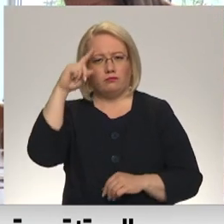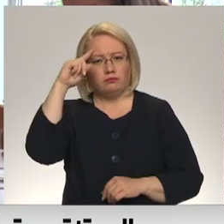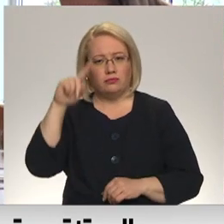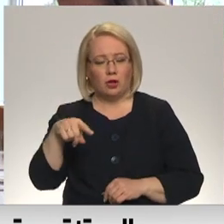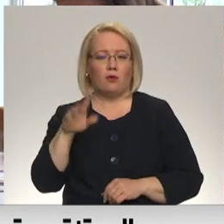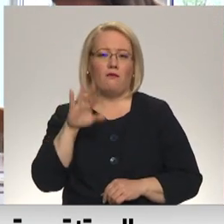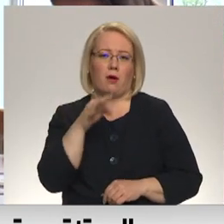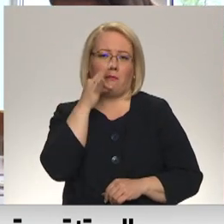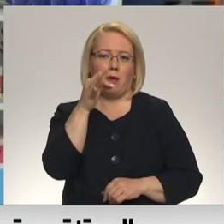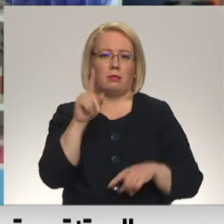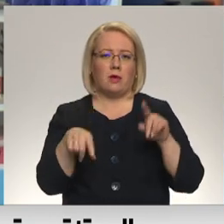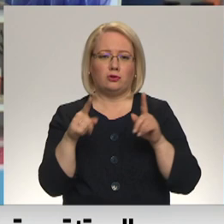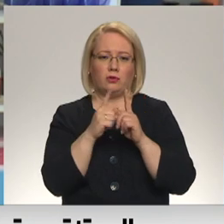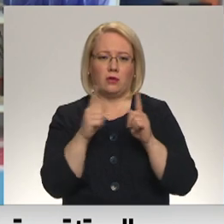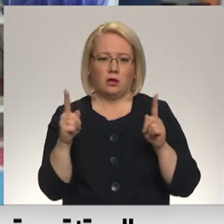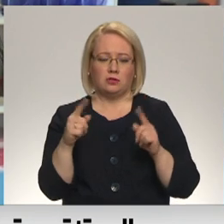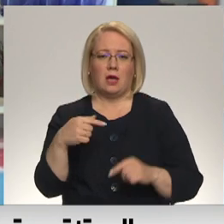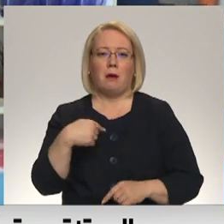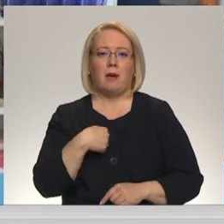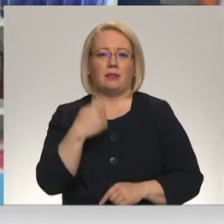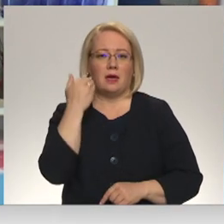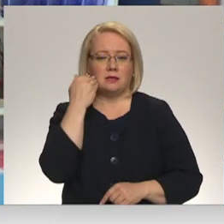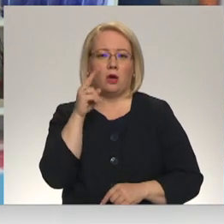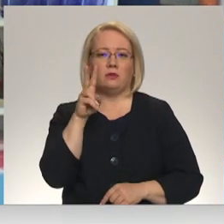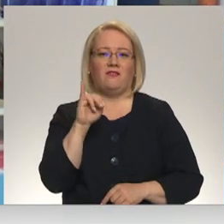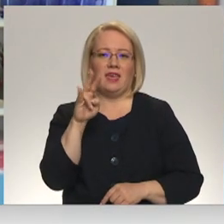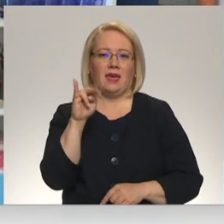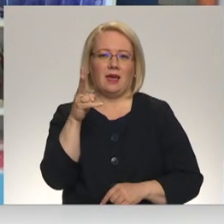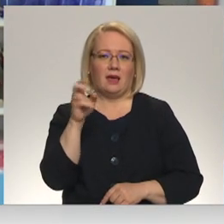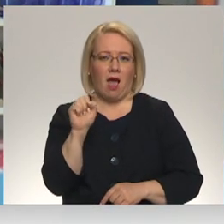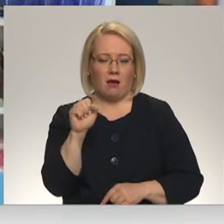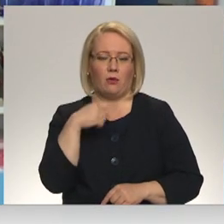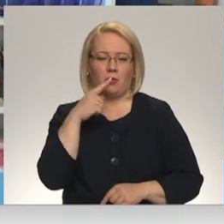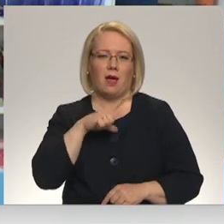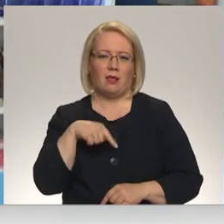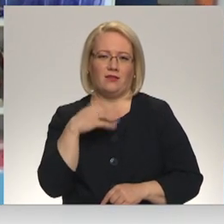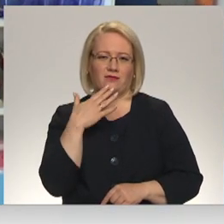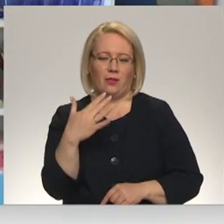arī dažus teikumus. Mani savus Vika.